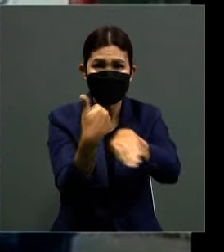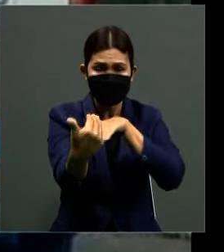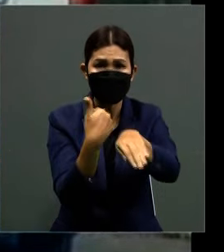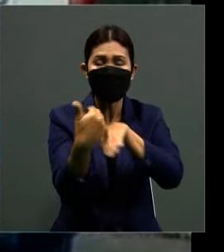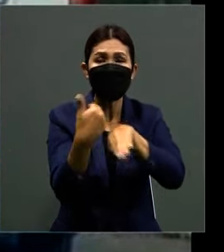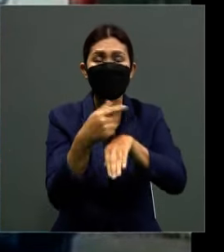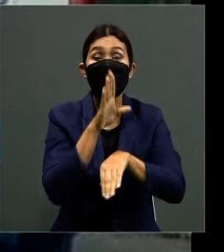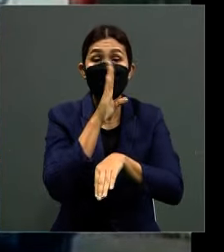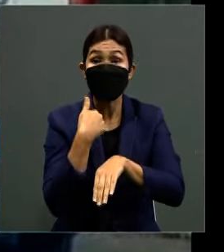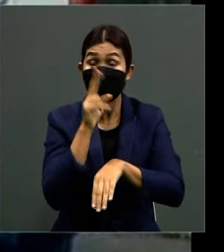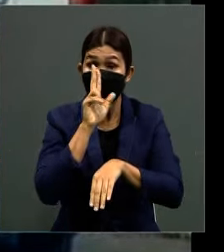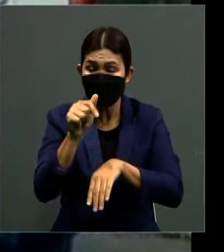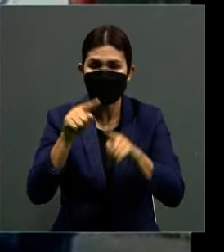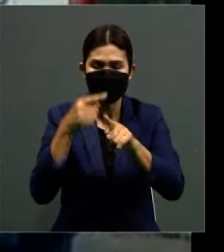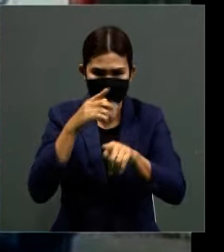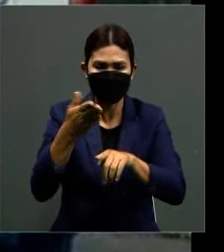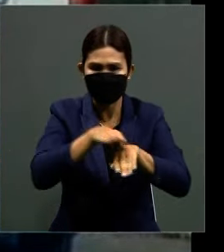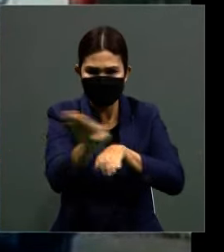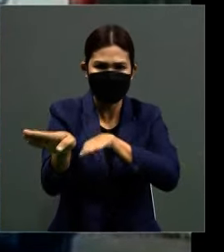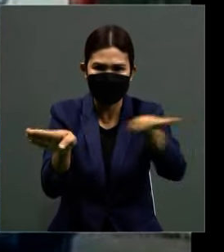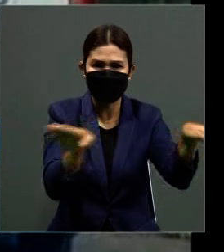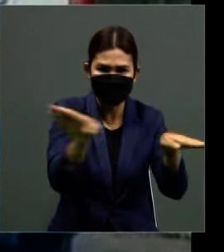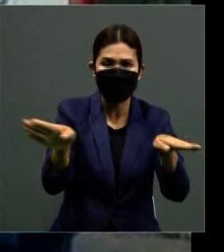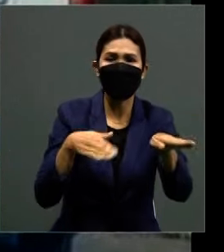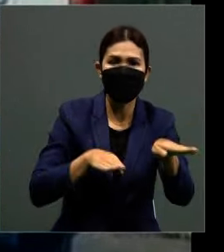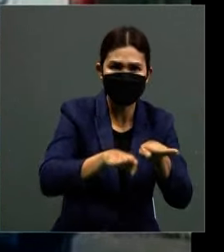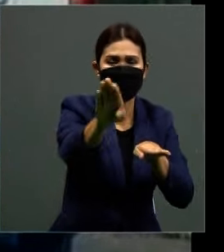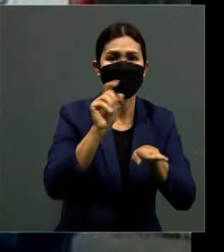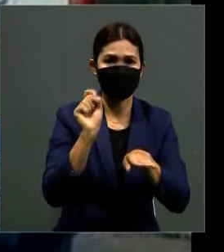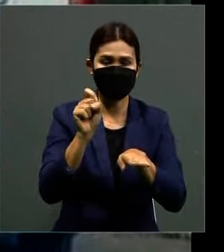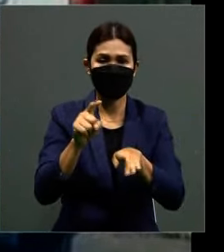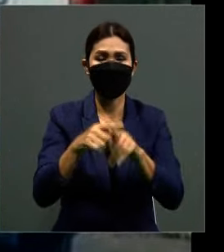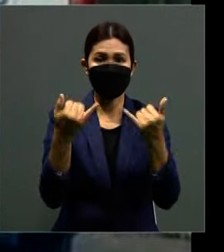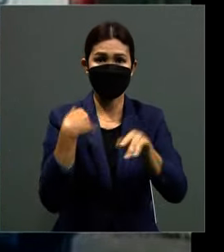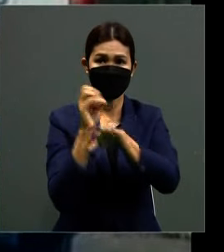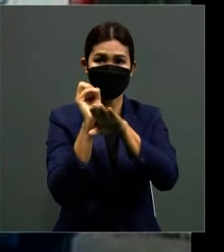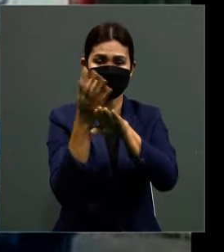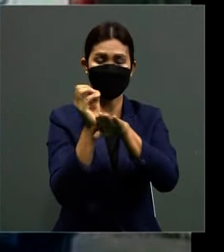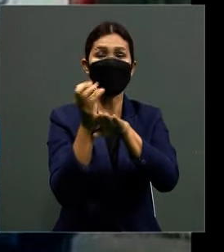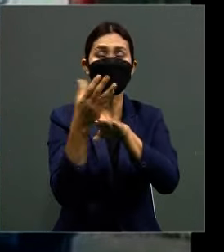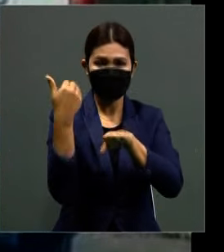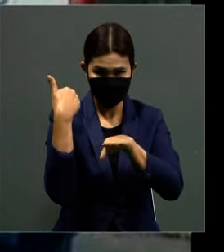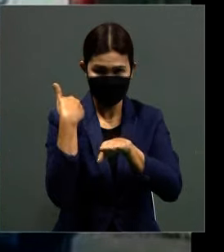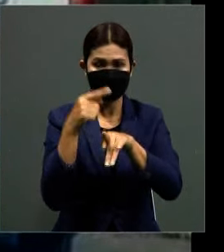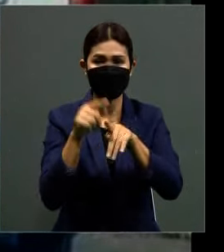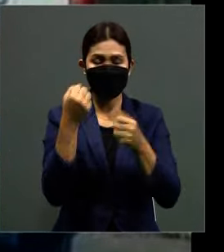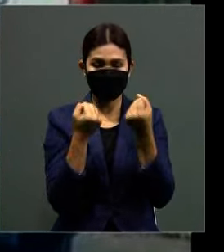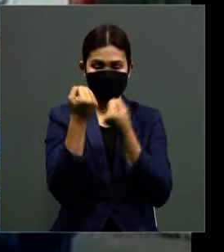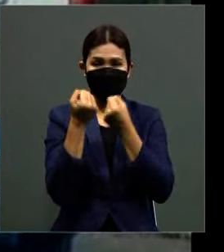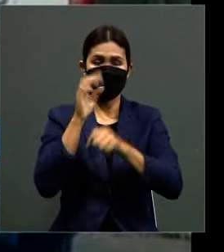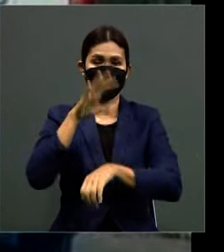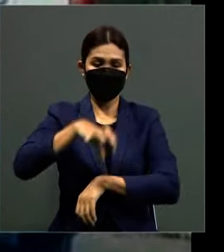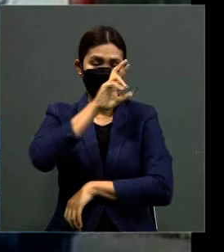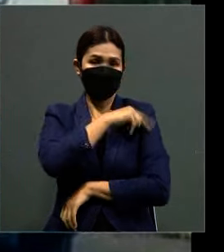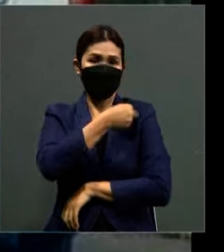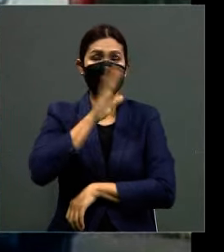คะถ้าหลีกเลี่ยงได้หลบให้ขอหลบกันให้ก่อนนะคะครับก็จะมีรถนำขบวนแล้วก็ตามด้วยรถฉุกเฉินซึ่งเป็นของโรง